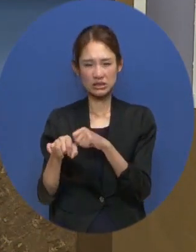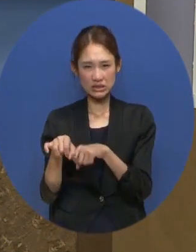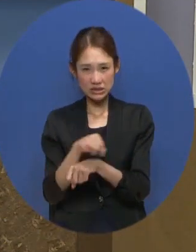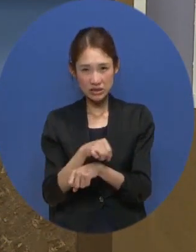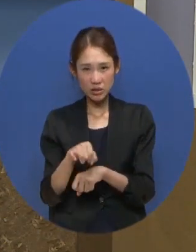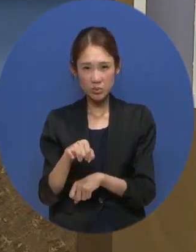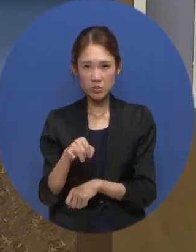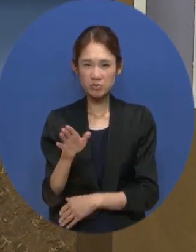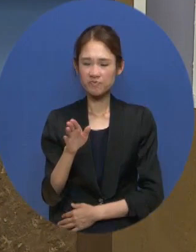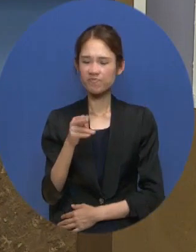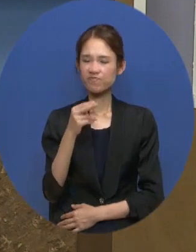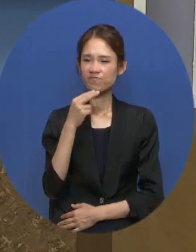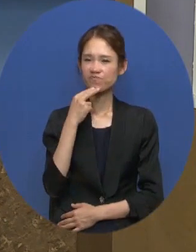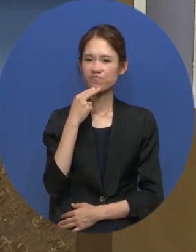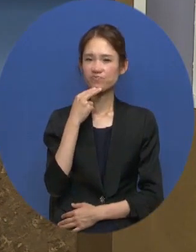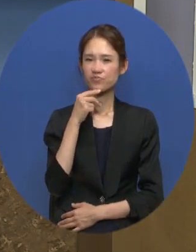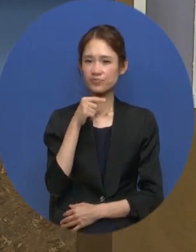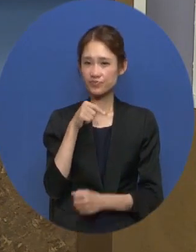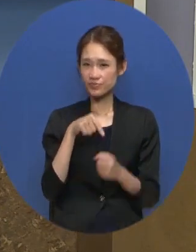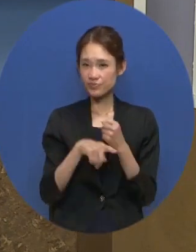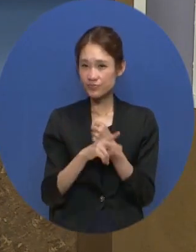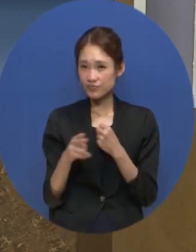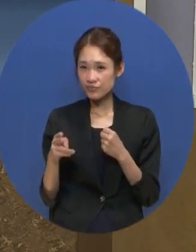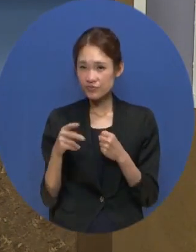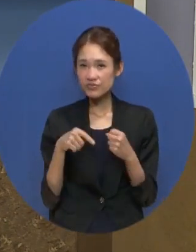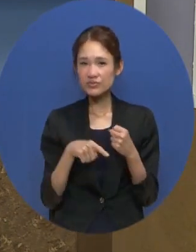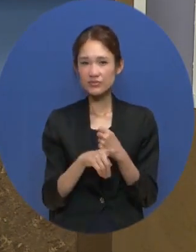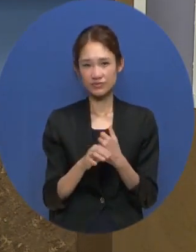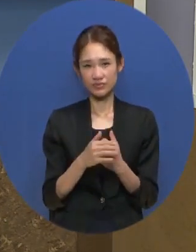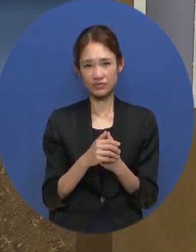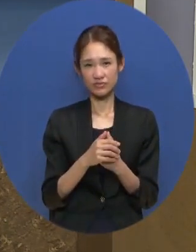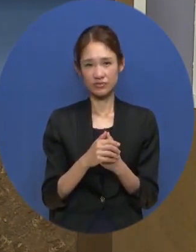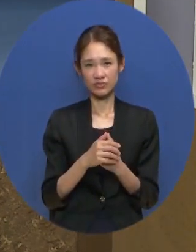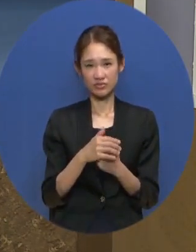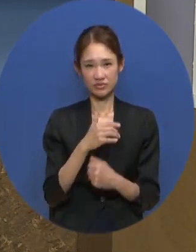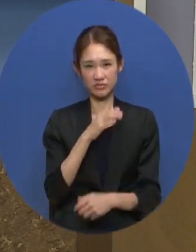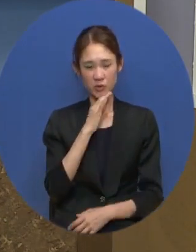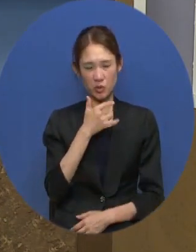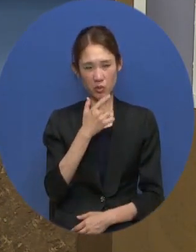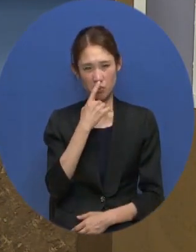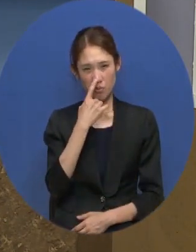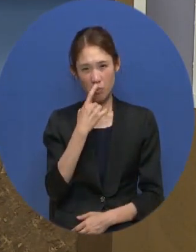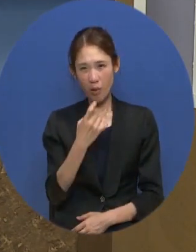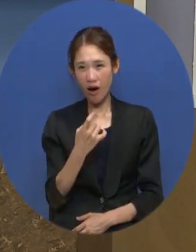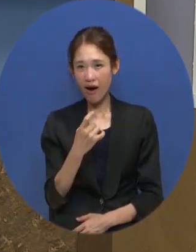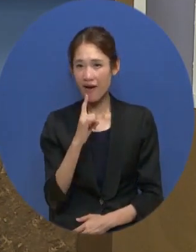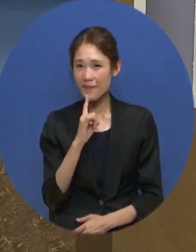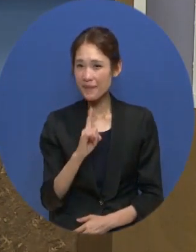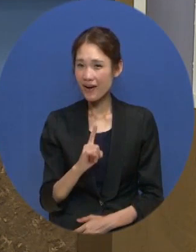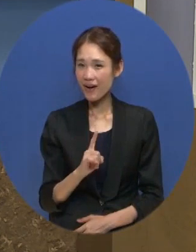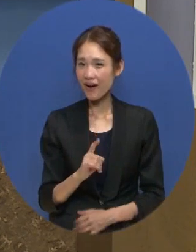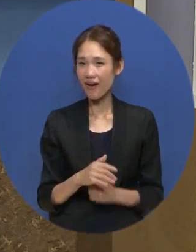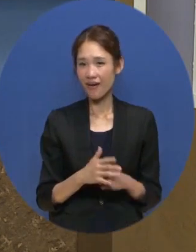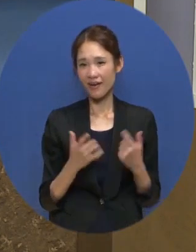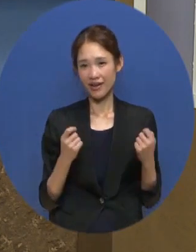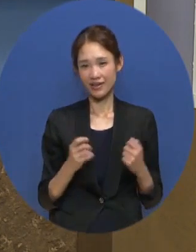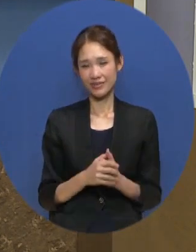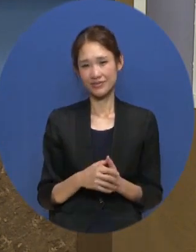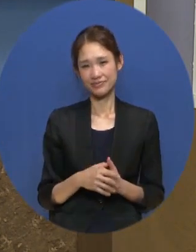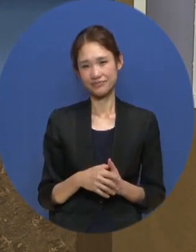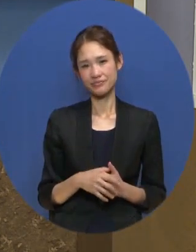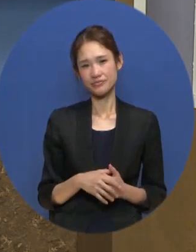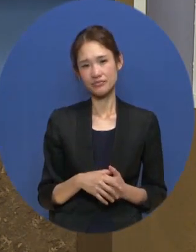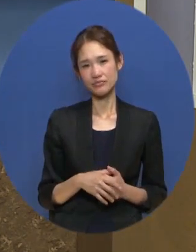이유가 없다. 이것이 이유다라고 말씀해주셨는데 저는 참 너무 멋진 말씀이다라는 생각이 들었습니다. 네,